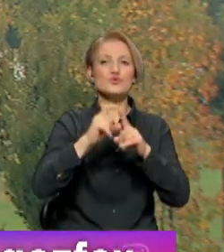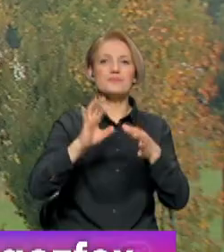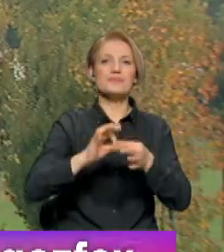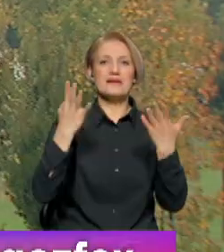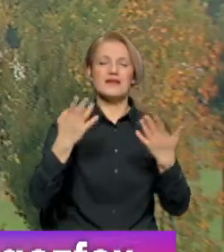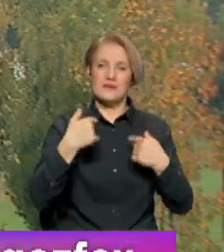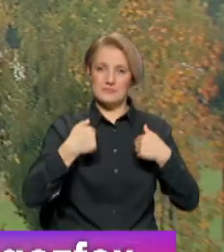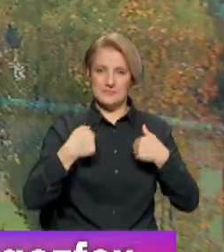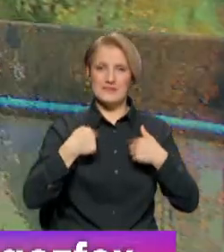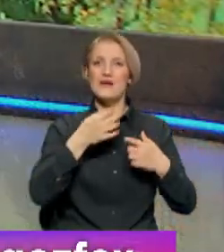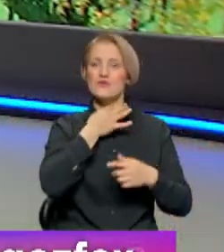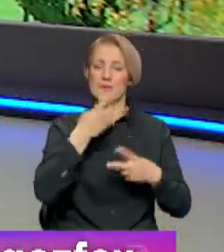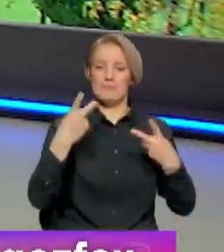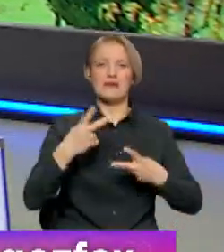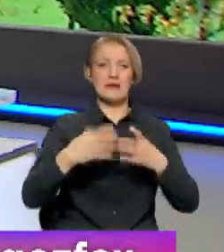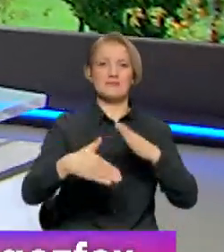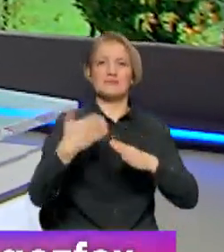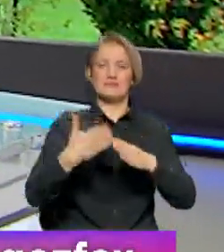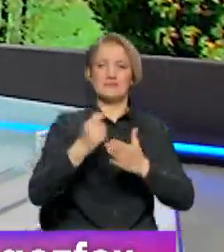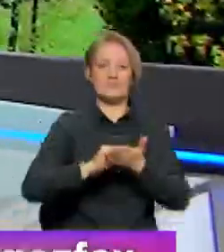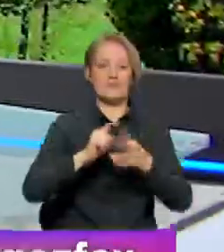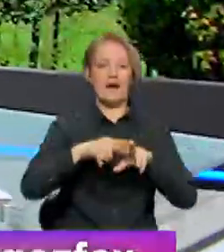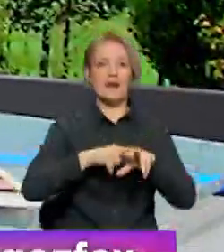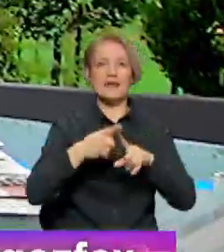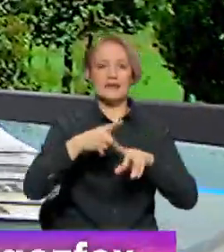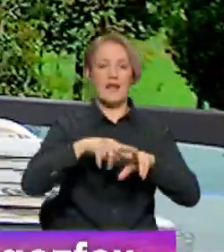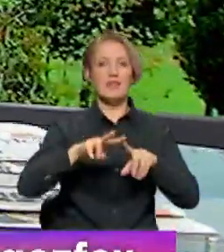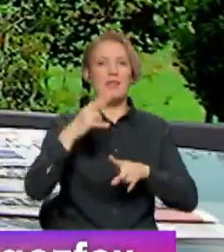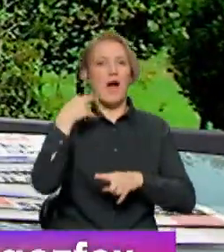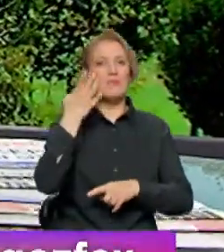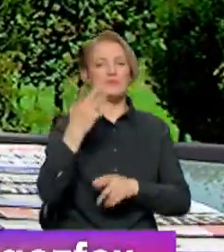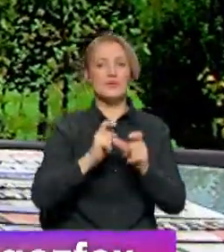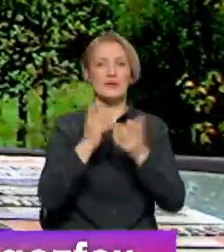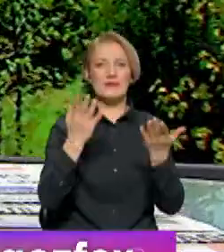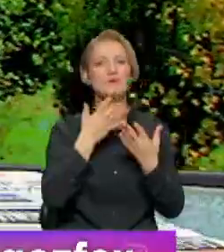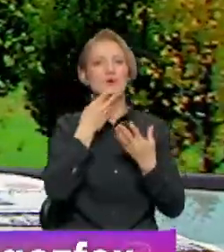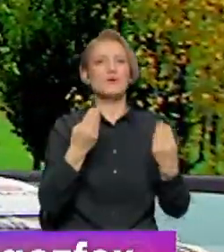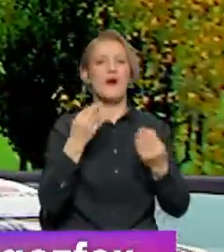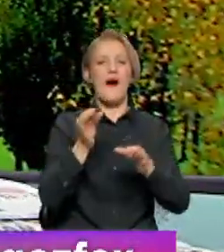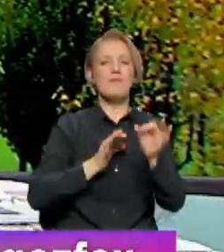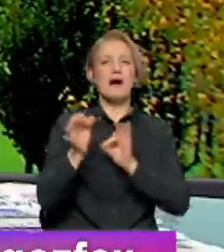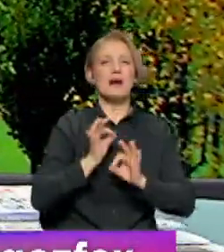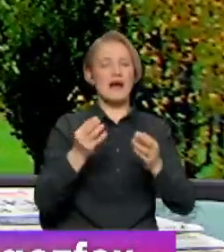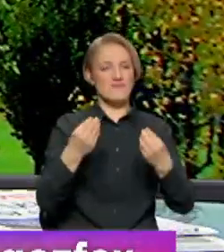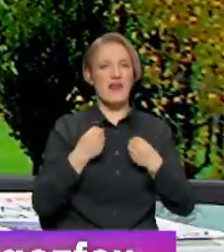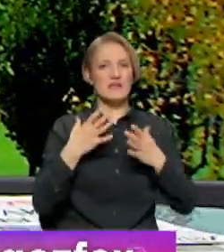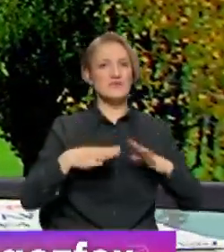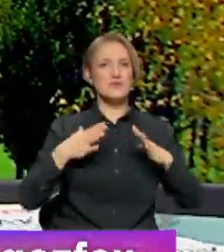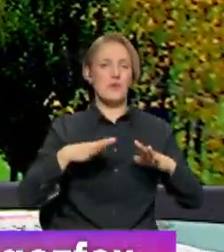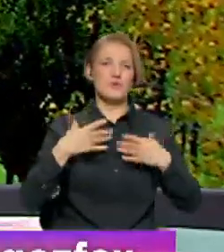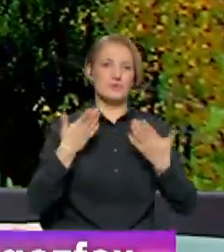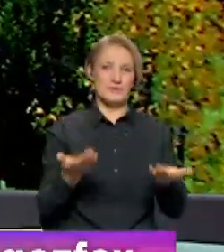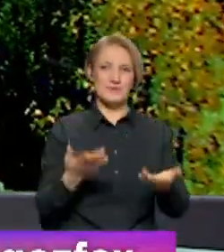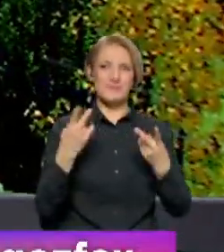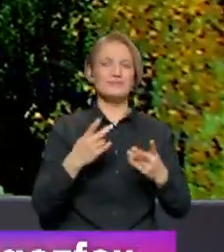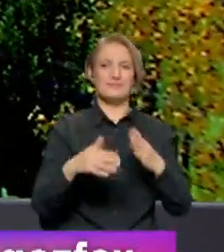Lütfen buna dair de mesajlarınızı aktarın Ayten Hanım günaydın güzel haberler verin istiyoruz bunalıma girdik mesajını aktarıyor